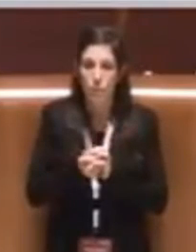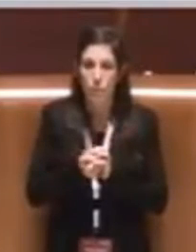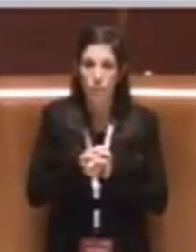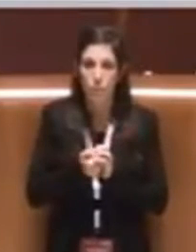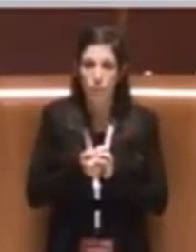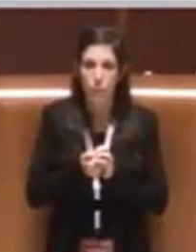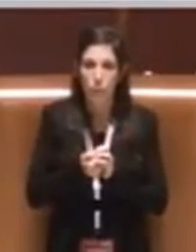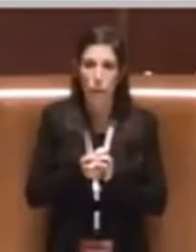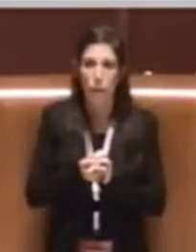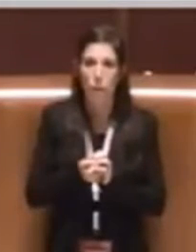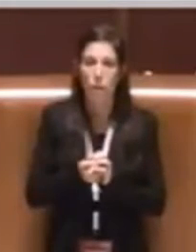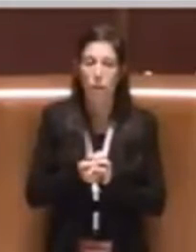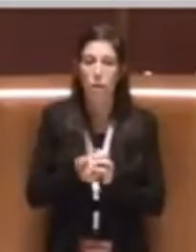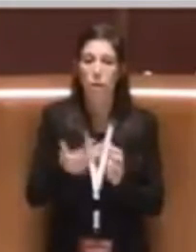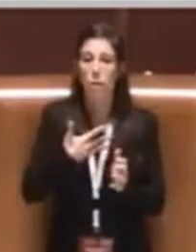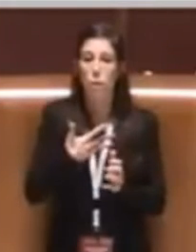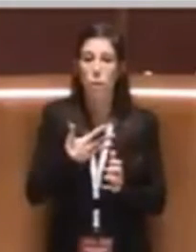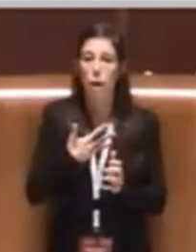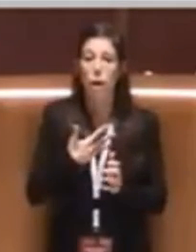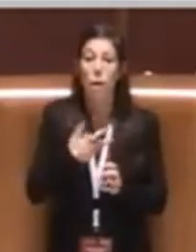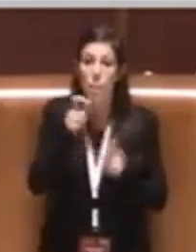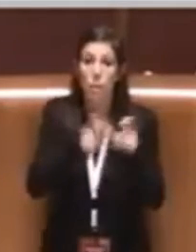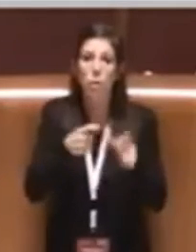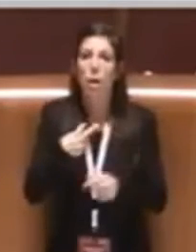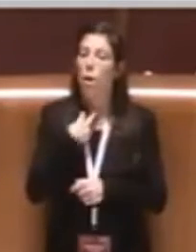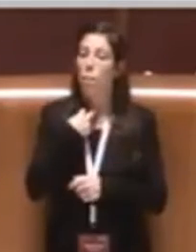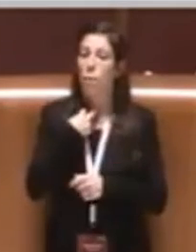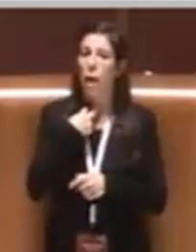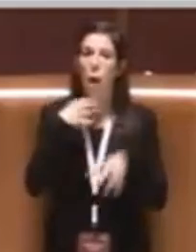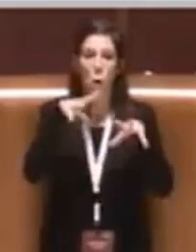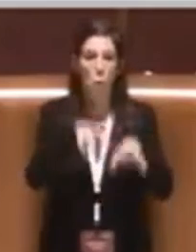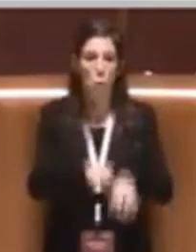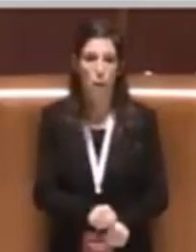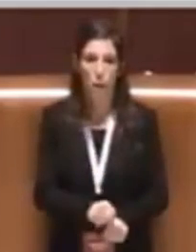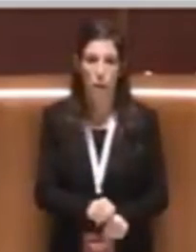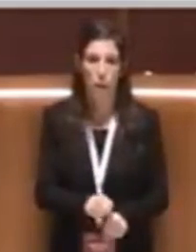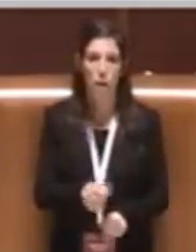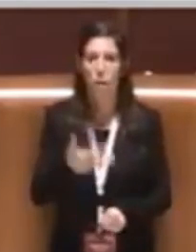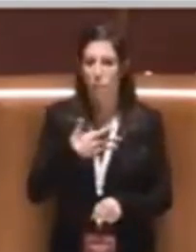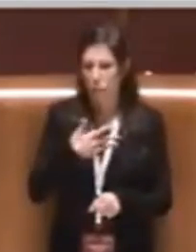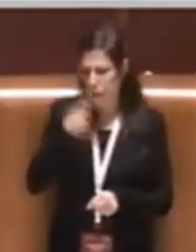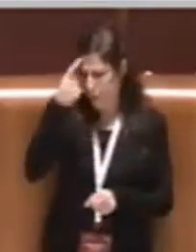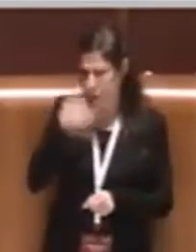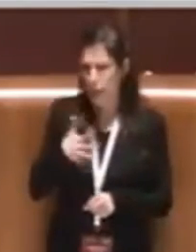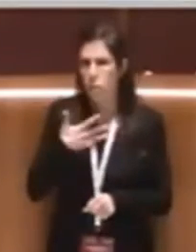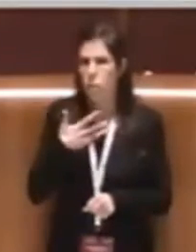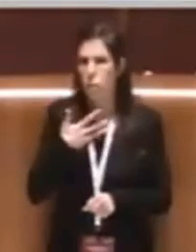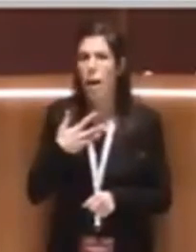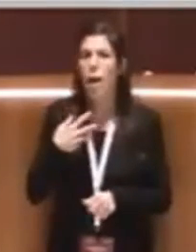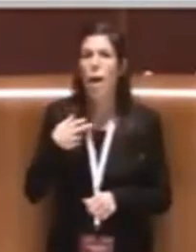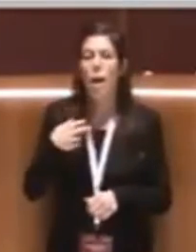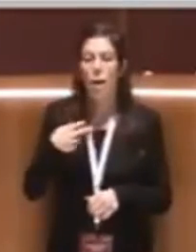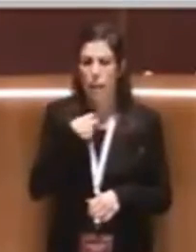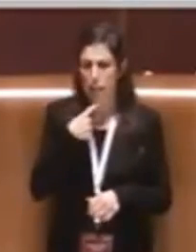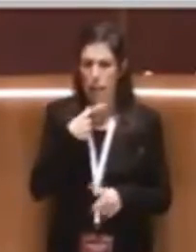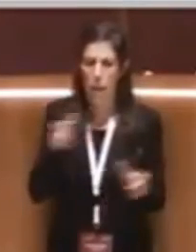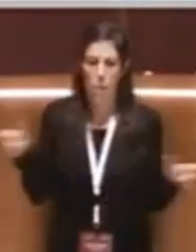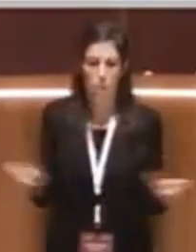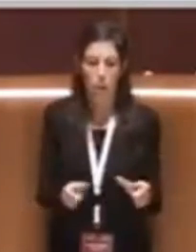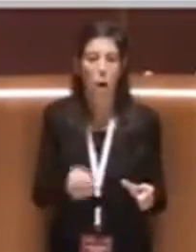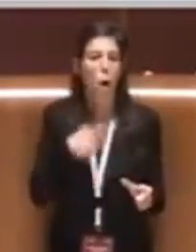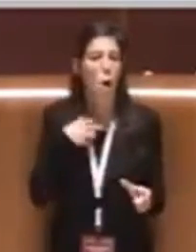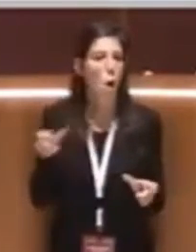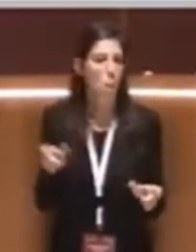siano state costrette ad occupare, perché nelle storie dell'occupazione ci sono gli aguzzini e ci sono anche le vittime, e noi dobbiamo vedere,